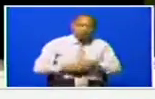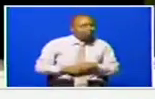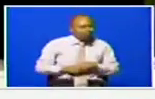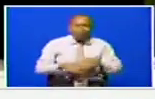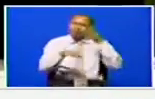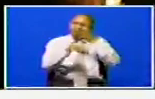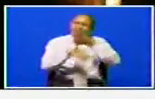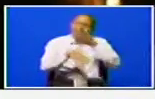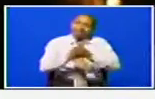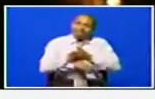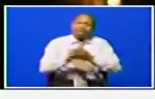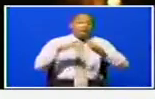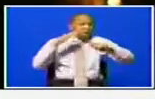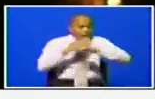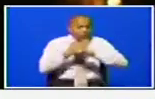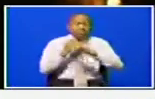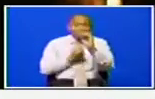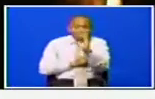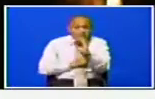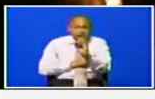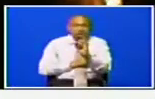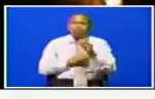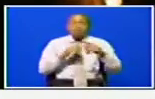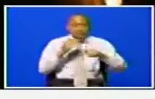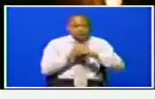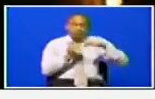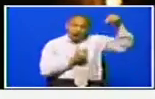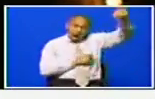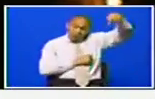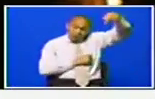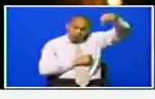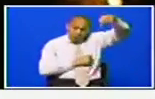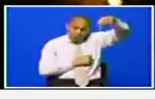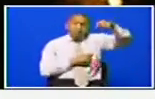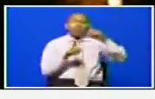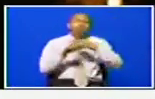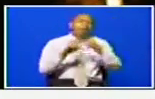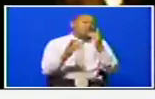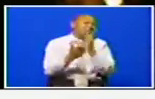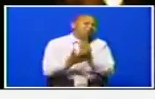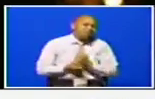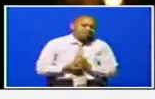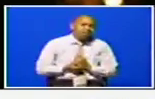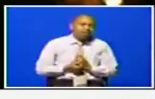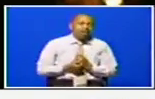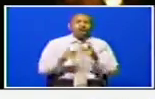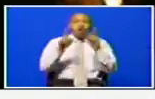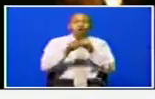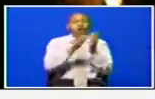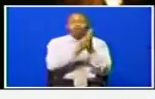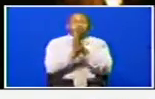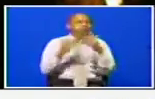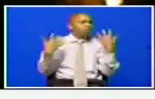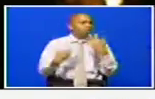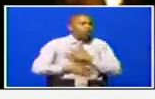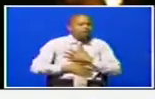kwa sababu hata jina lake hatuambiwi, tunaambiwa tu yuko huko ndani kwenye mabano yani. Lakini jambo ambalo pia linasikitisha, mtu